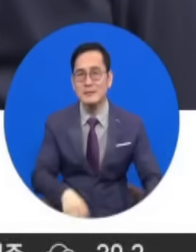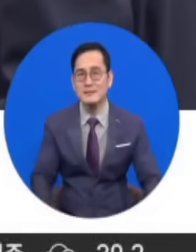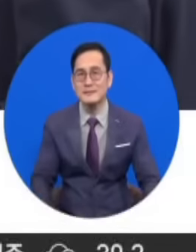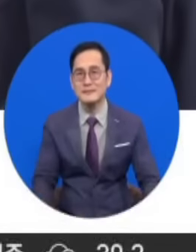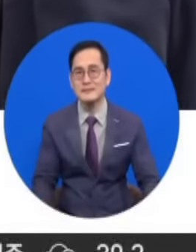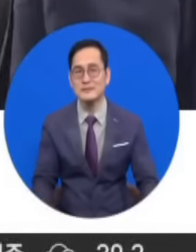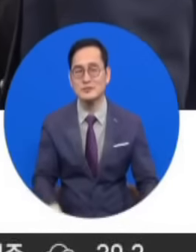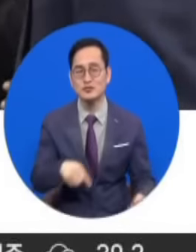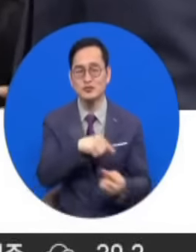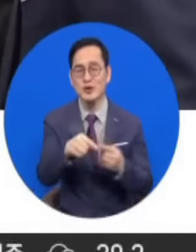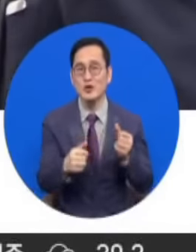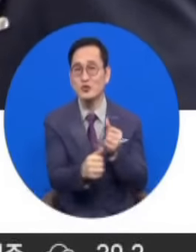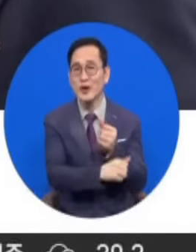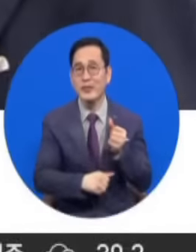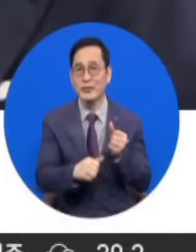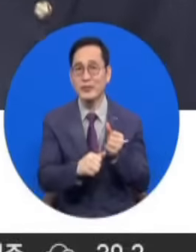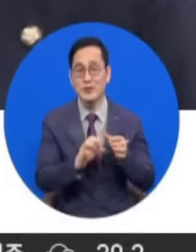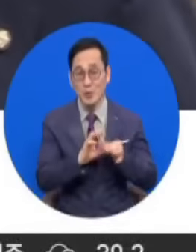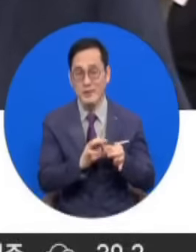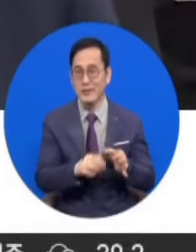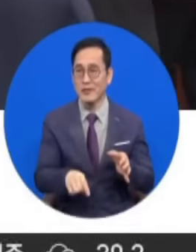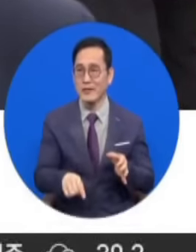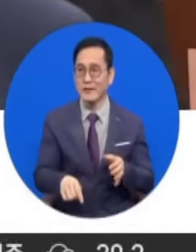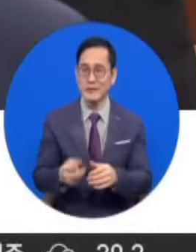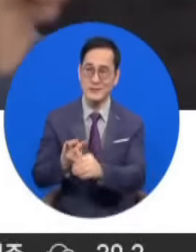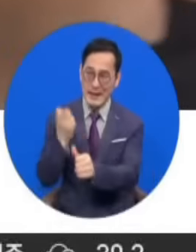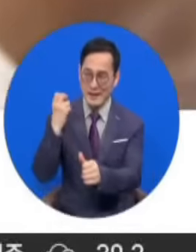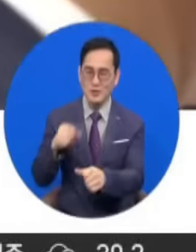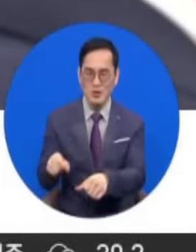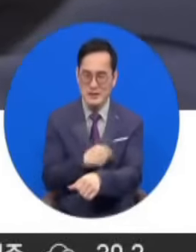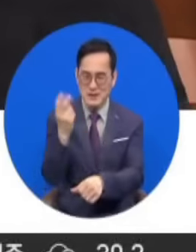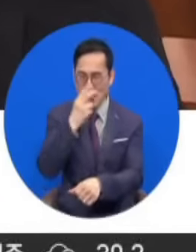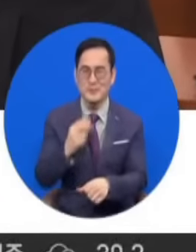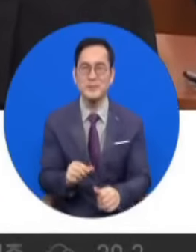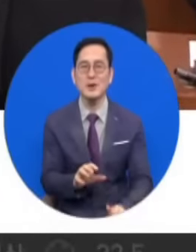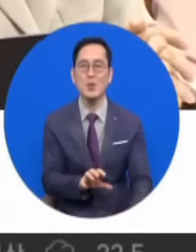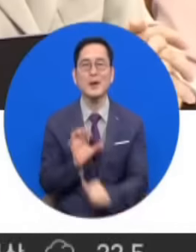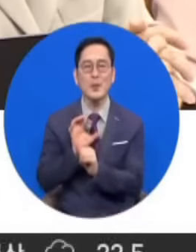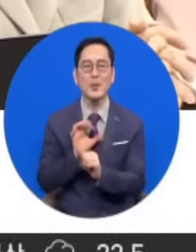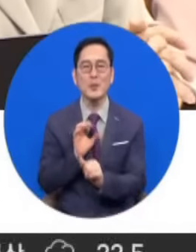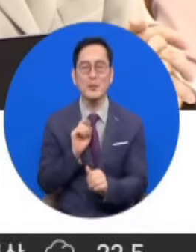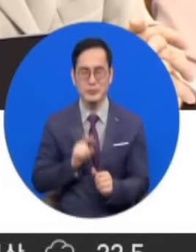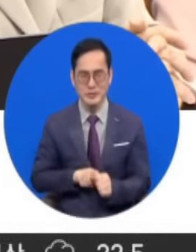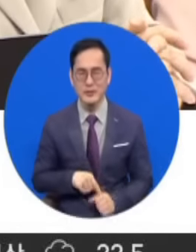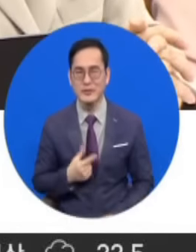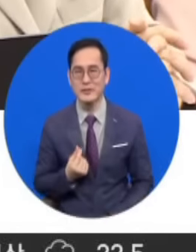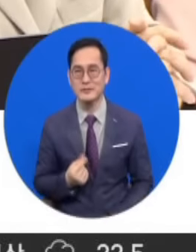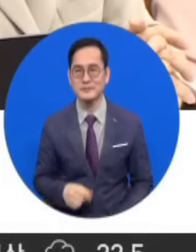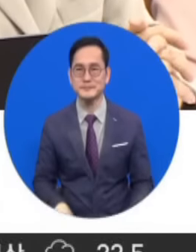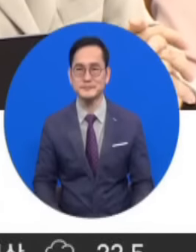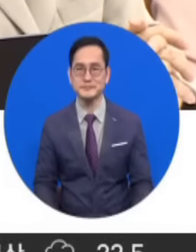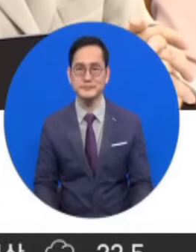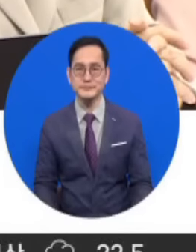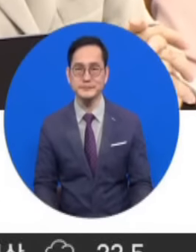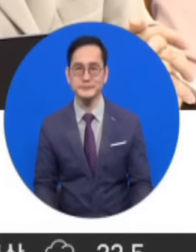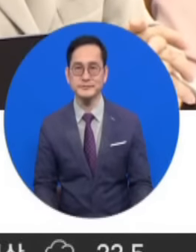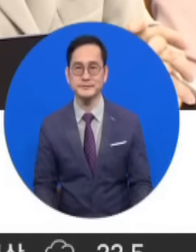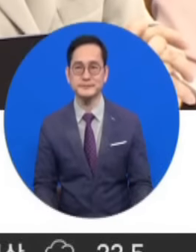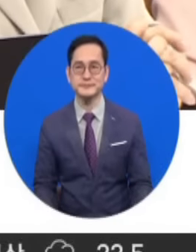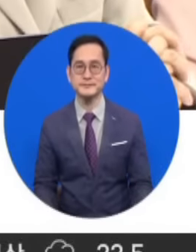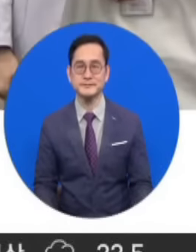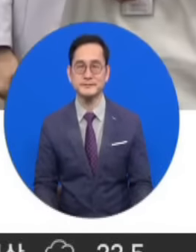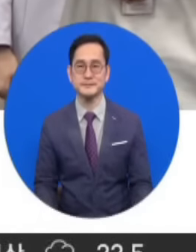결과적으로 운영위를 탄핵이나 특검의 어떤 일환으로서 보고 있는 거예요. 그러면 관례적으로 맡아서 한다고 하면